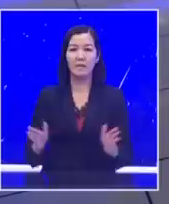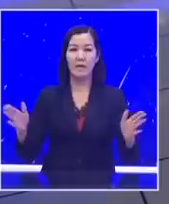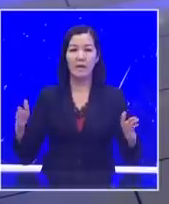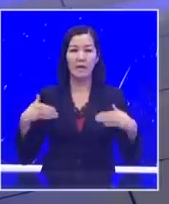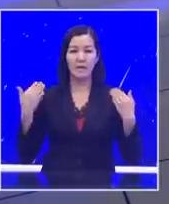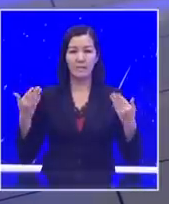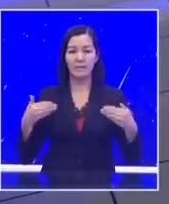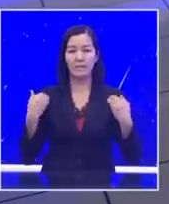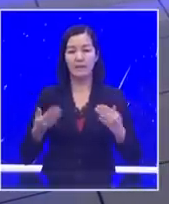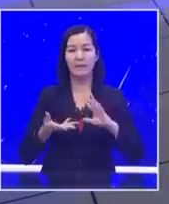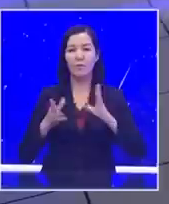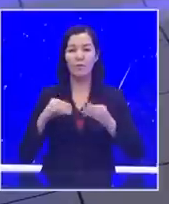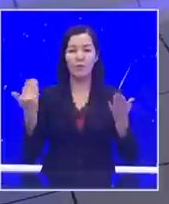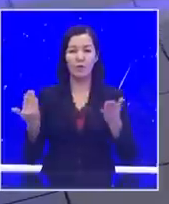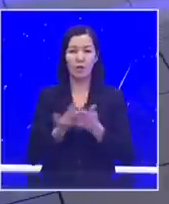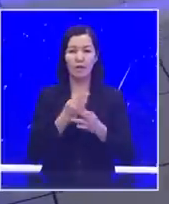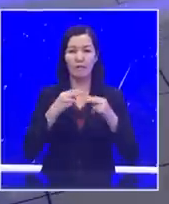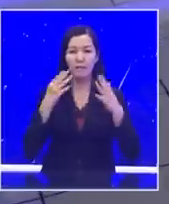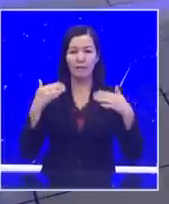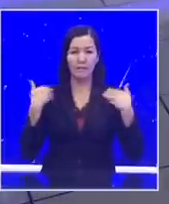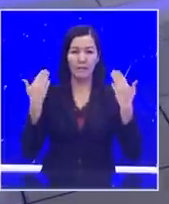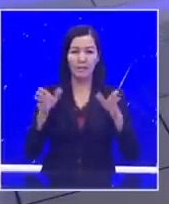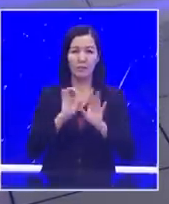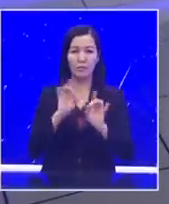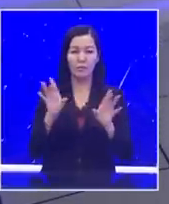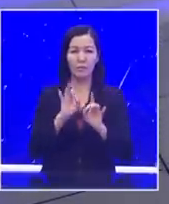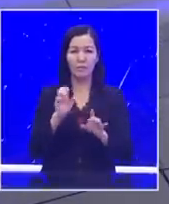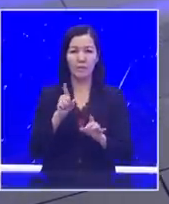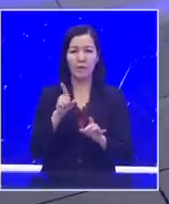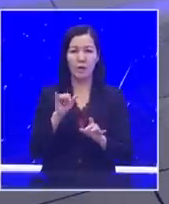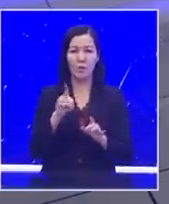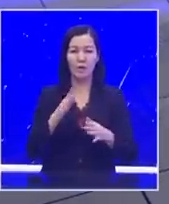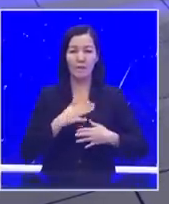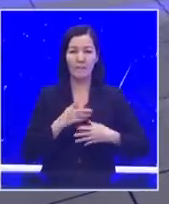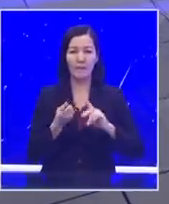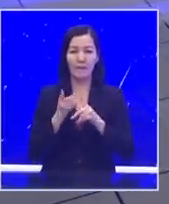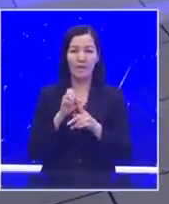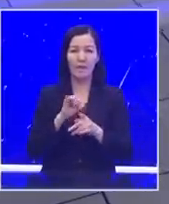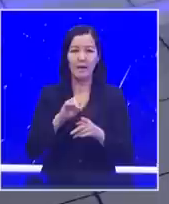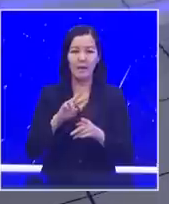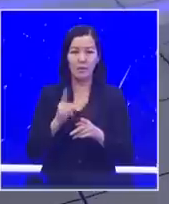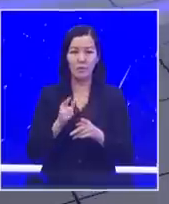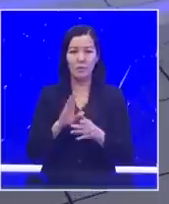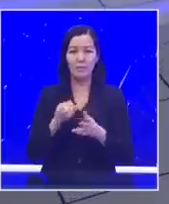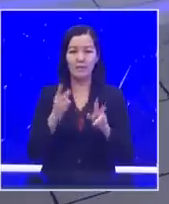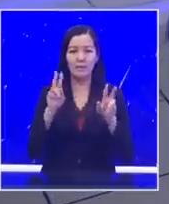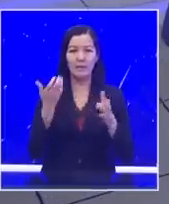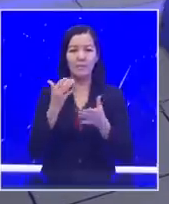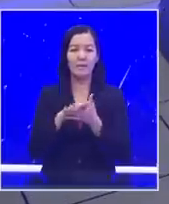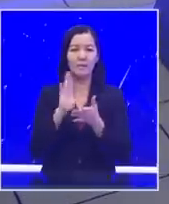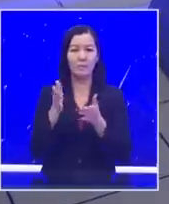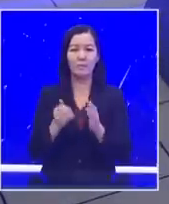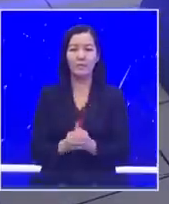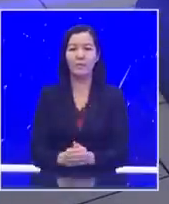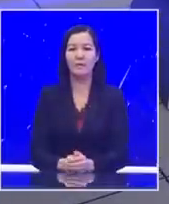Армысыздар, аймақтың басты арнасының тікелей эфирінде жаңалықтары студияда. Ақпараттар легімен Гауһар Мұса, сурдо аудармада Айгүл Жұмашқызы. Қымбатты көрермен,